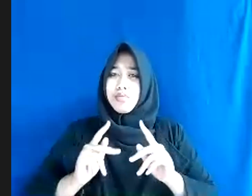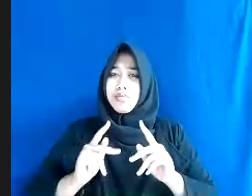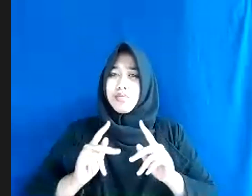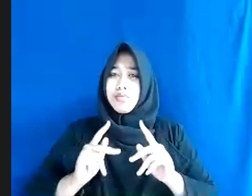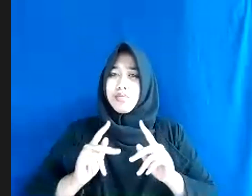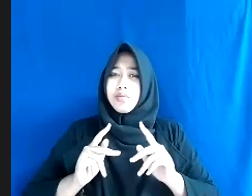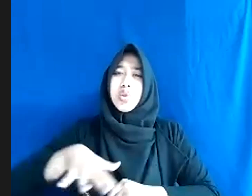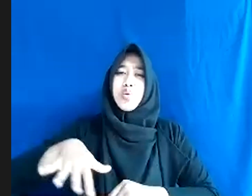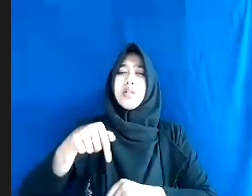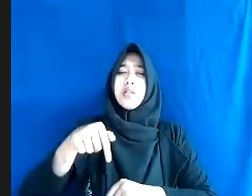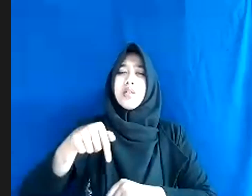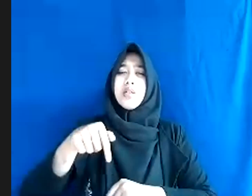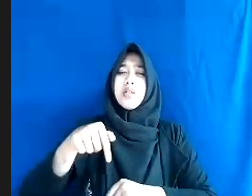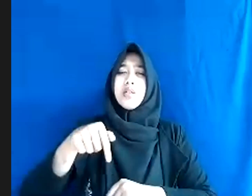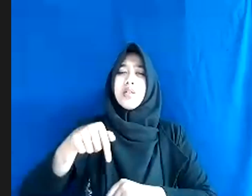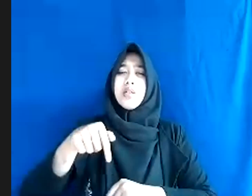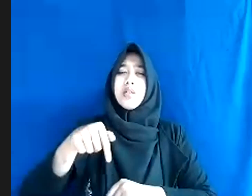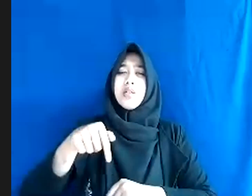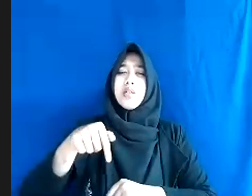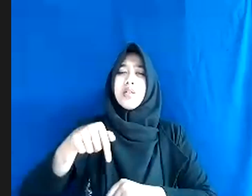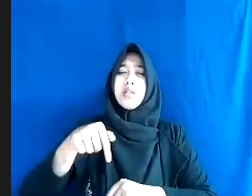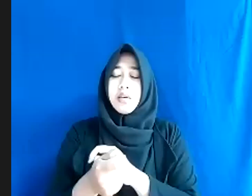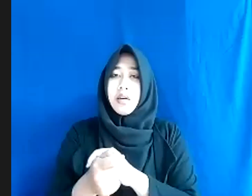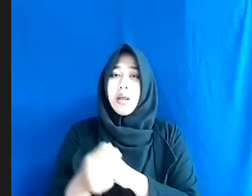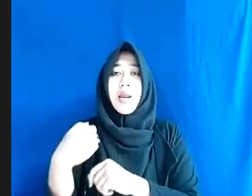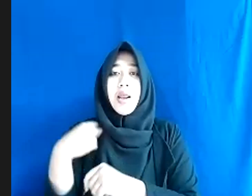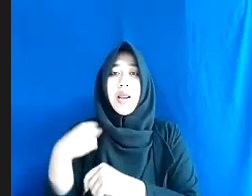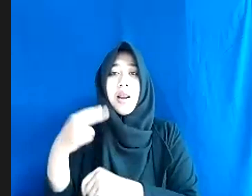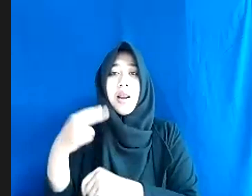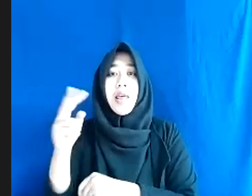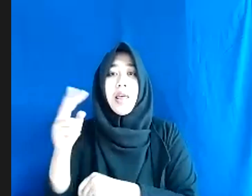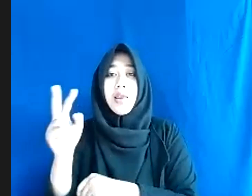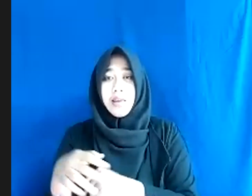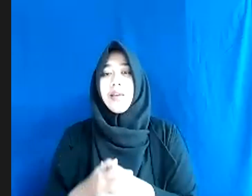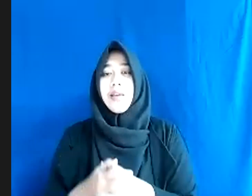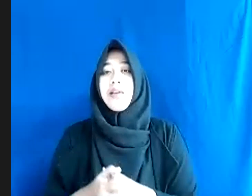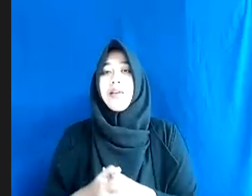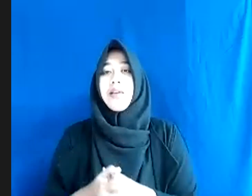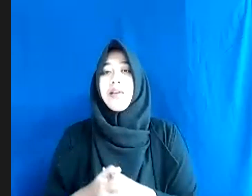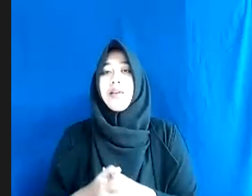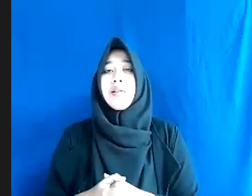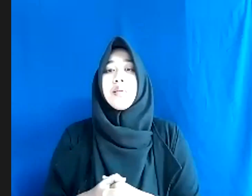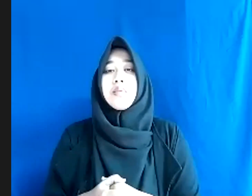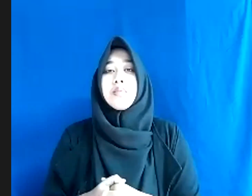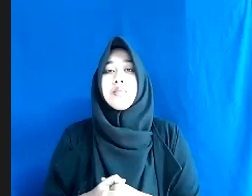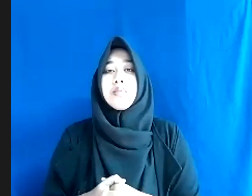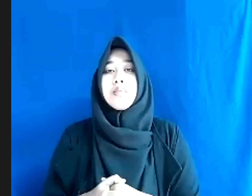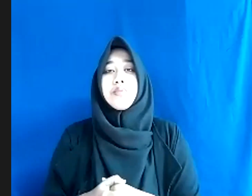lagi dengan nama membawa nama pandemi dan virus sebagai